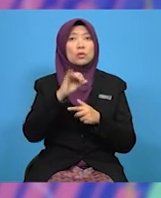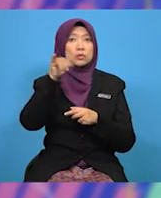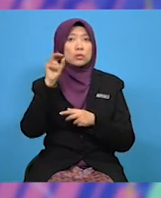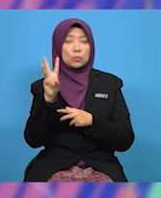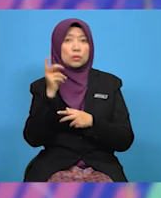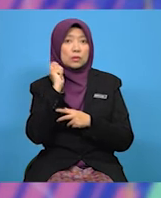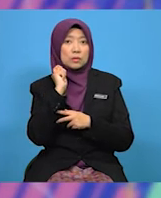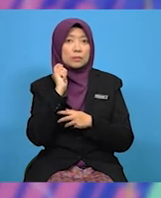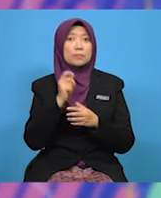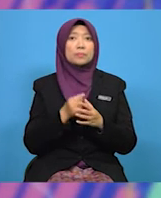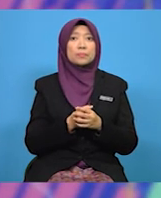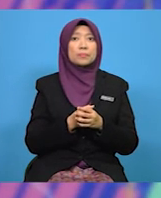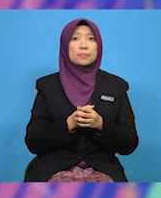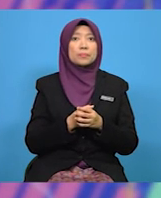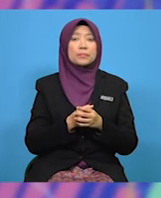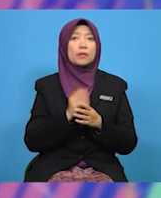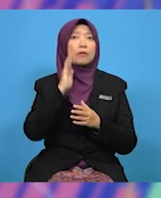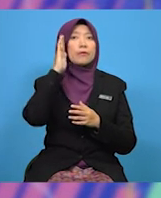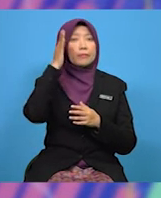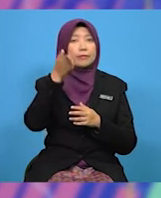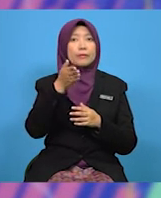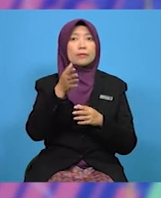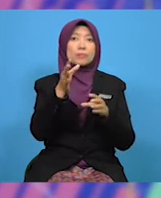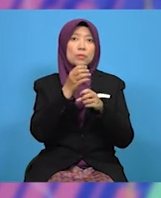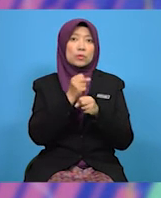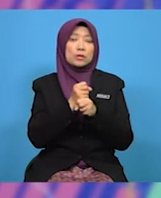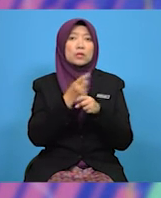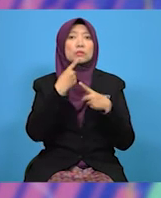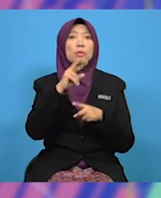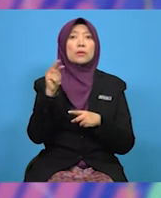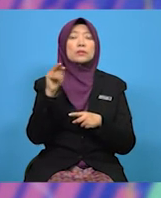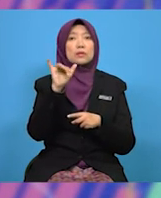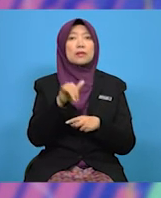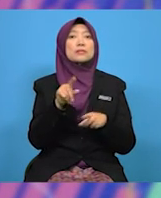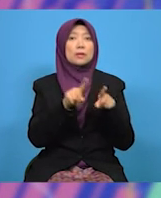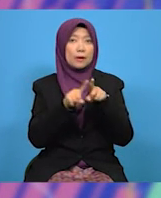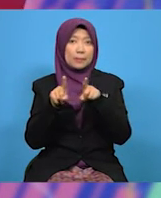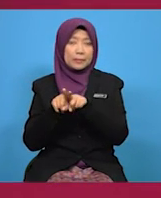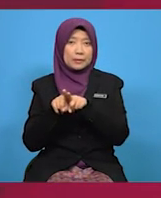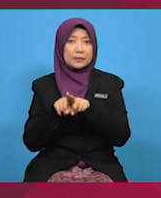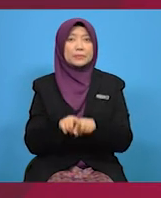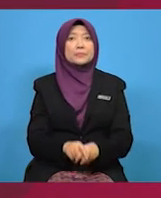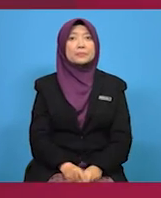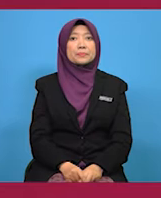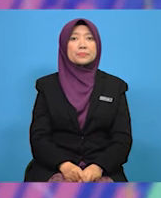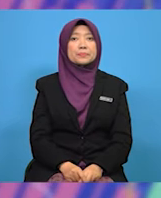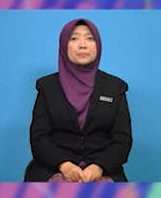suntikan bocoran ia akan memperolehi jawaban yang sama